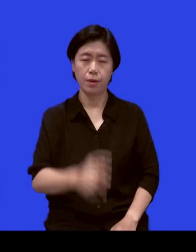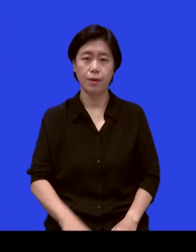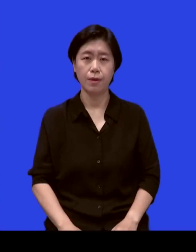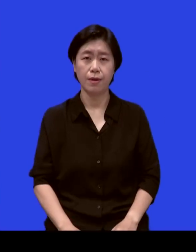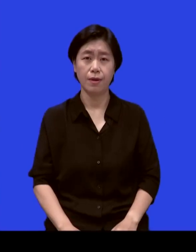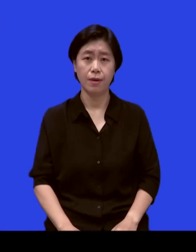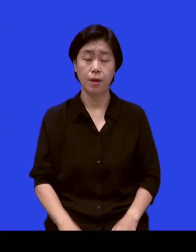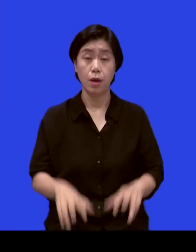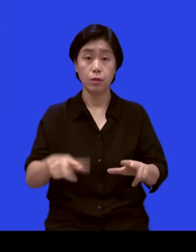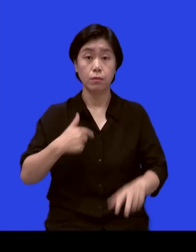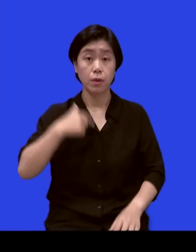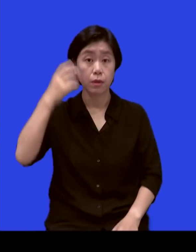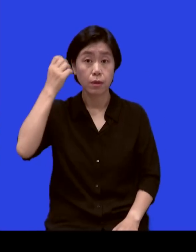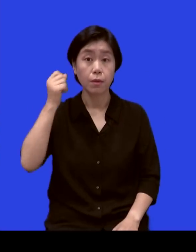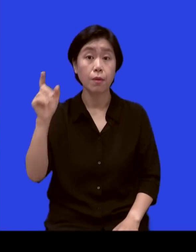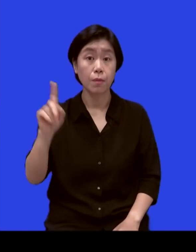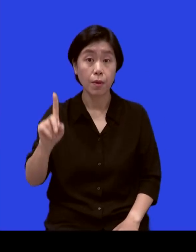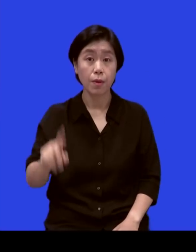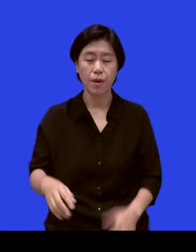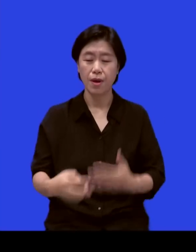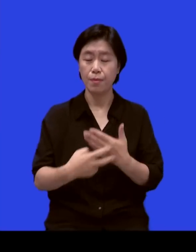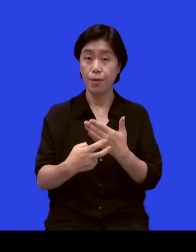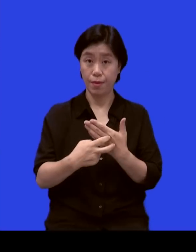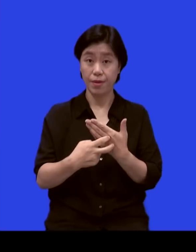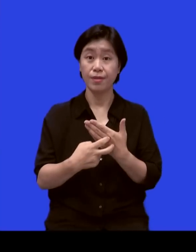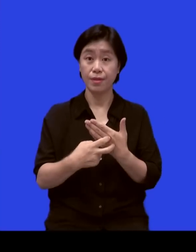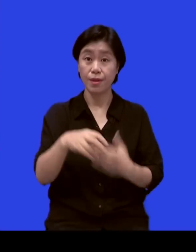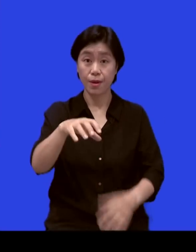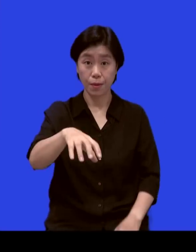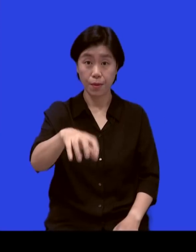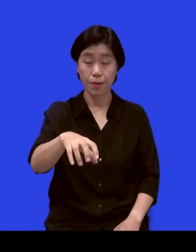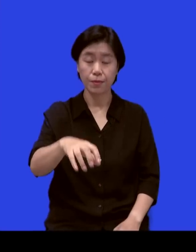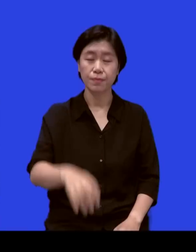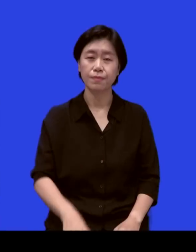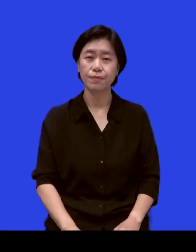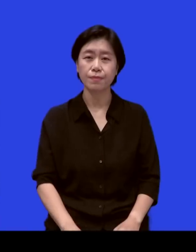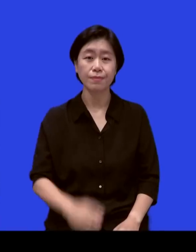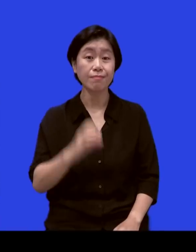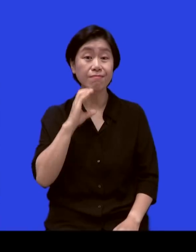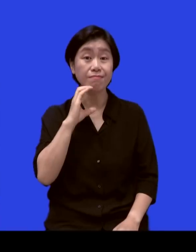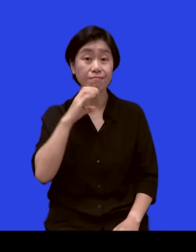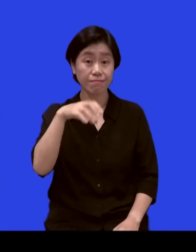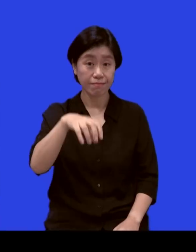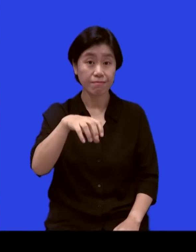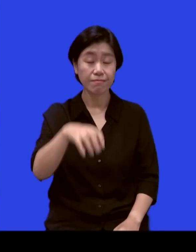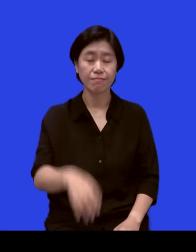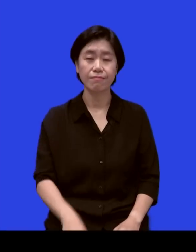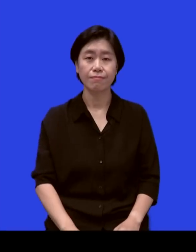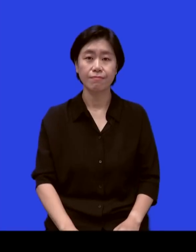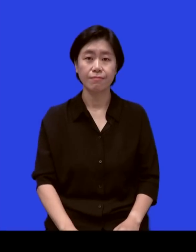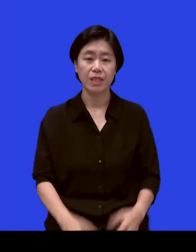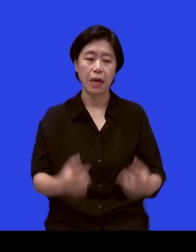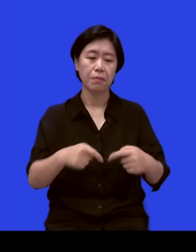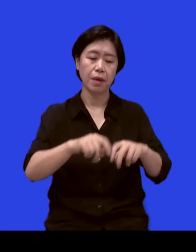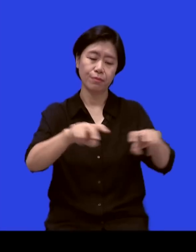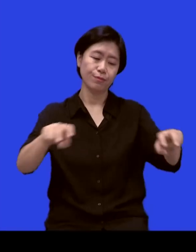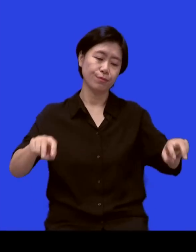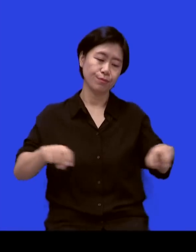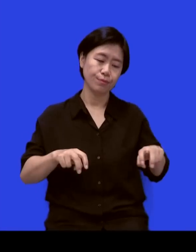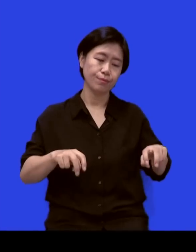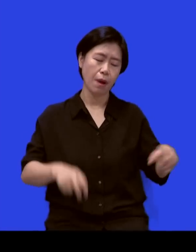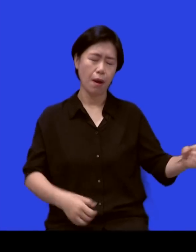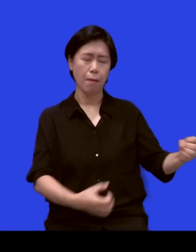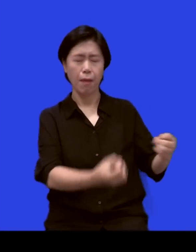제 기억나는 게 그 병원이 그 있는 그 커피 마시는 데 공간이었어요. 예. 그 자리가. 예. 근데 제가 아무것도 하지 말자